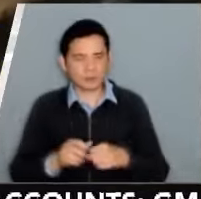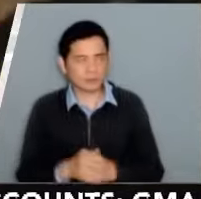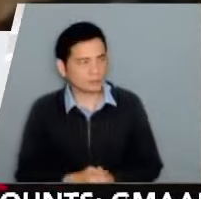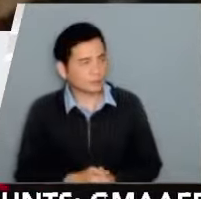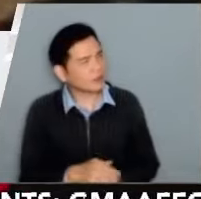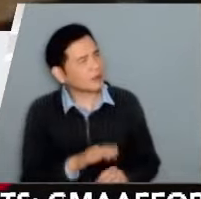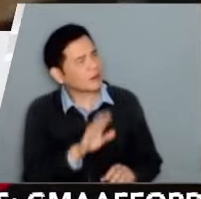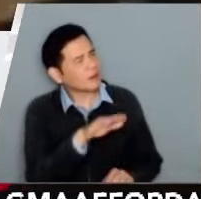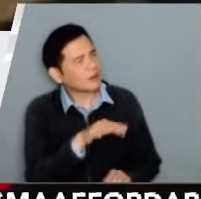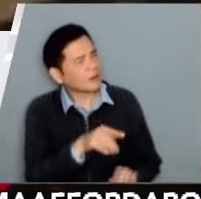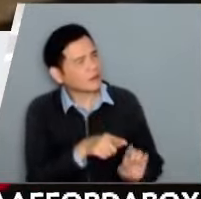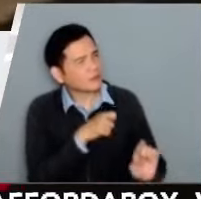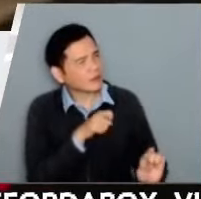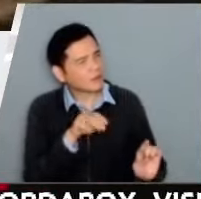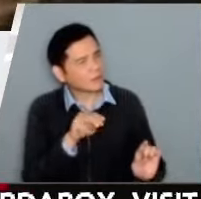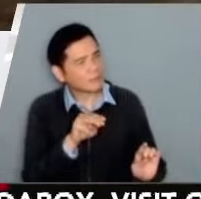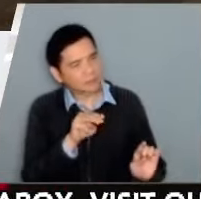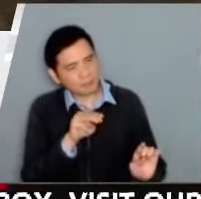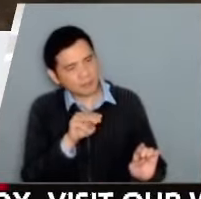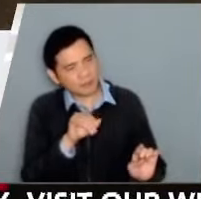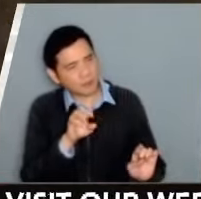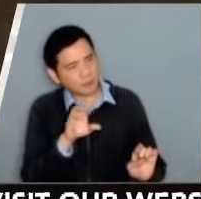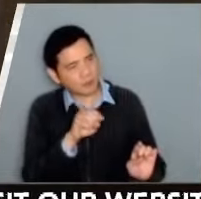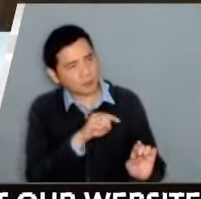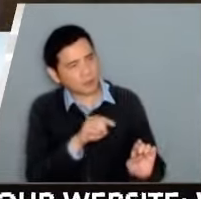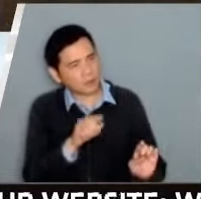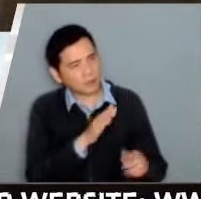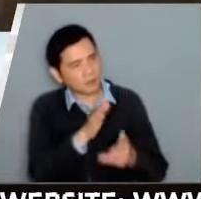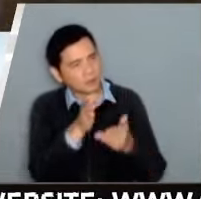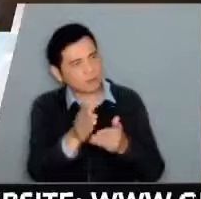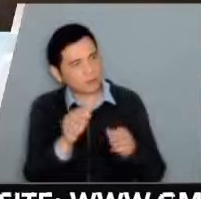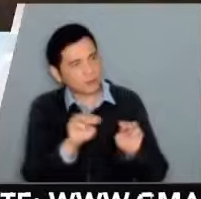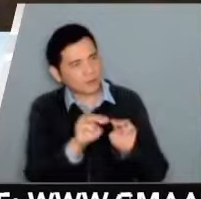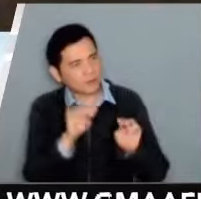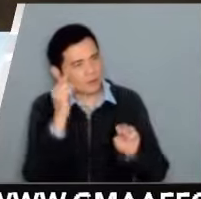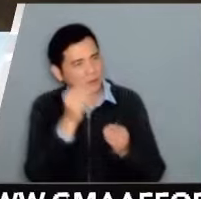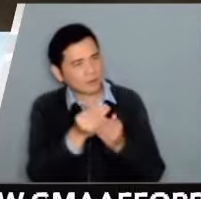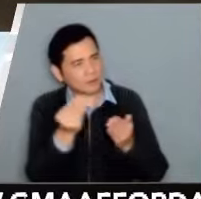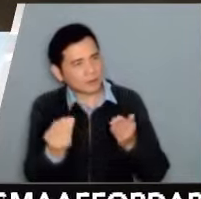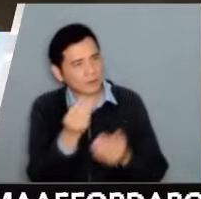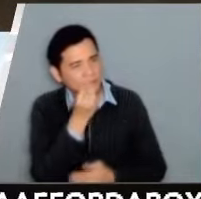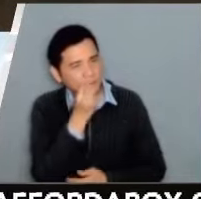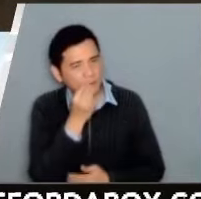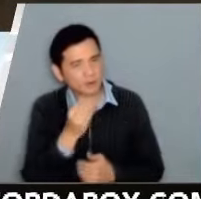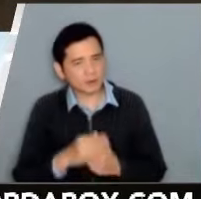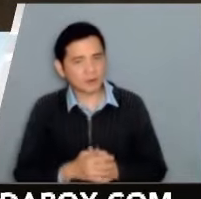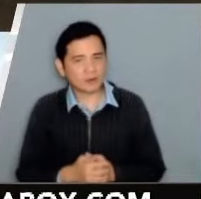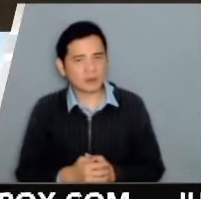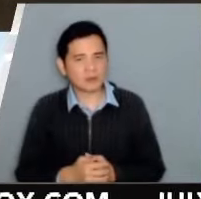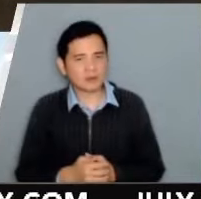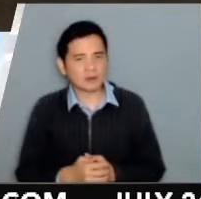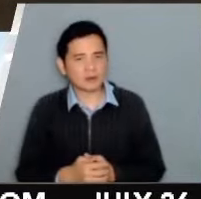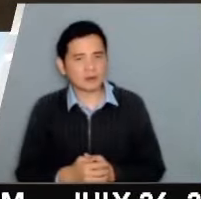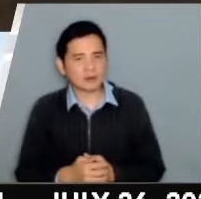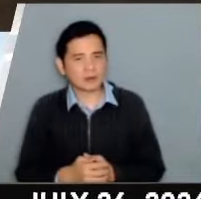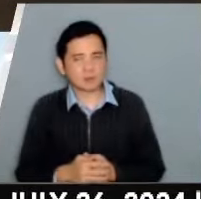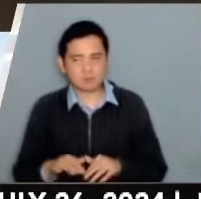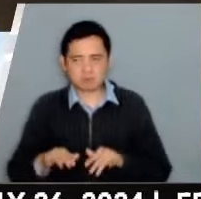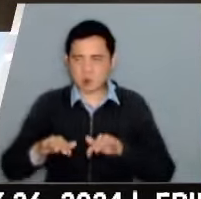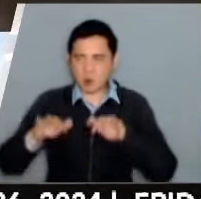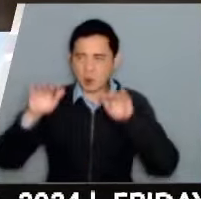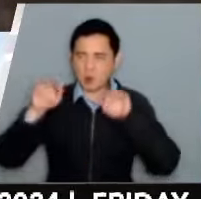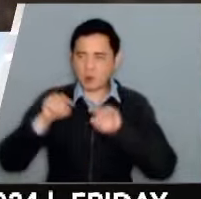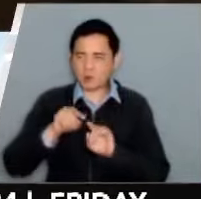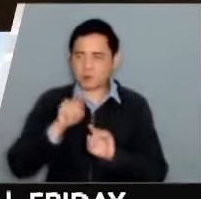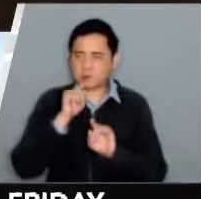ng Marikina para bumili ng pagkain. Putik na kami maano dun eh. Masimple lang dun eh kasi hindi namin alam na makapal po pala yung putik dito. So,